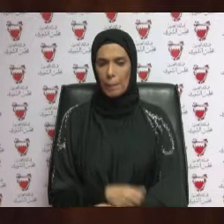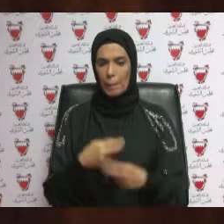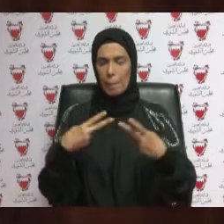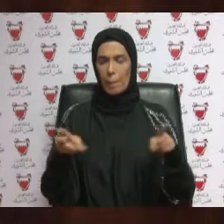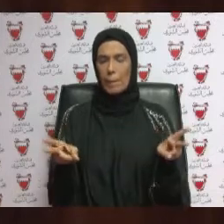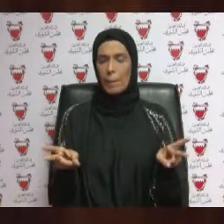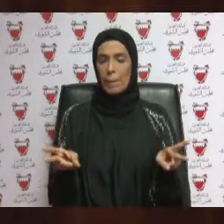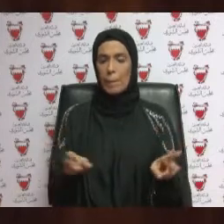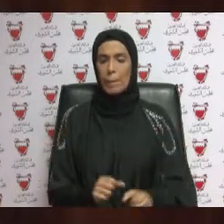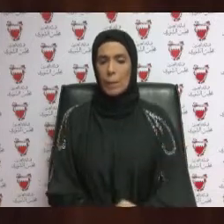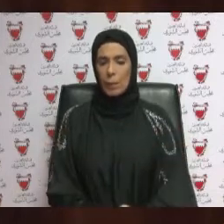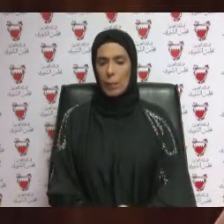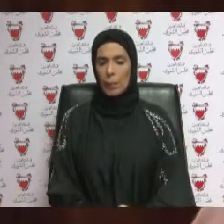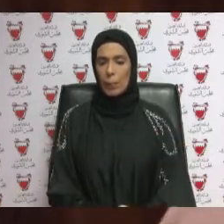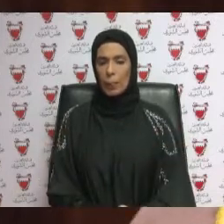على